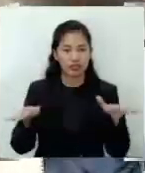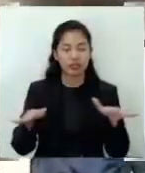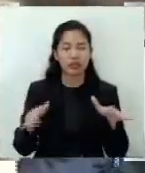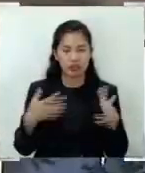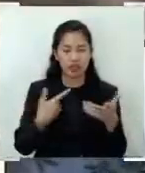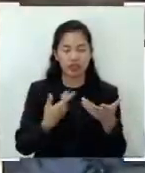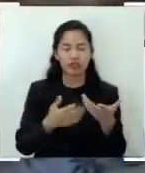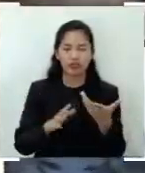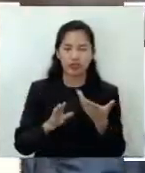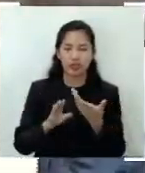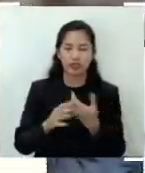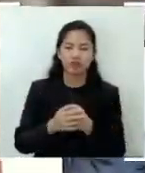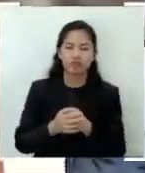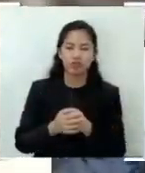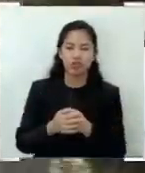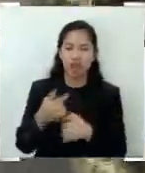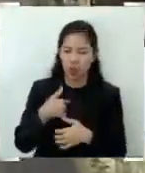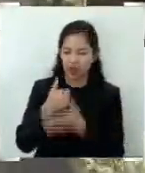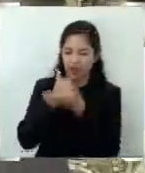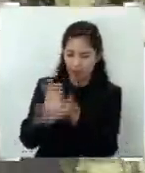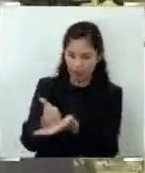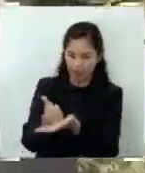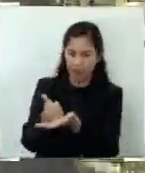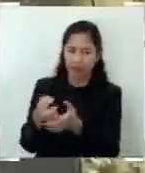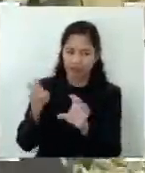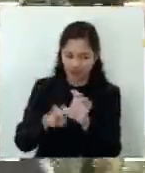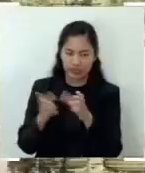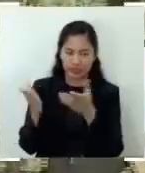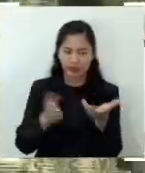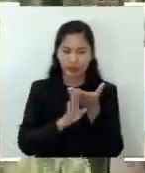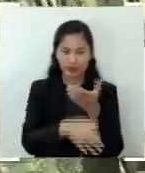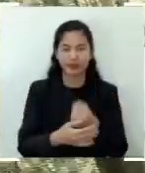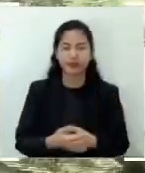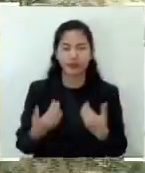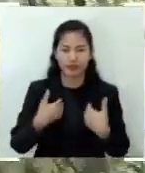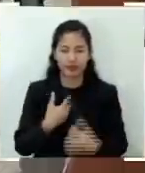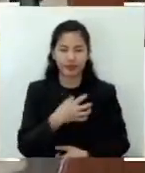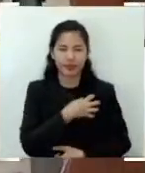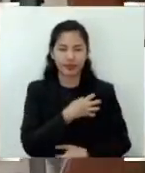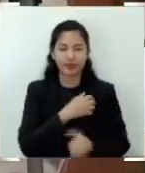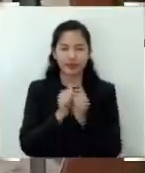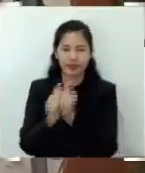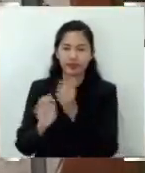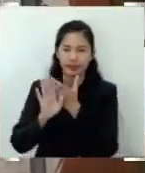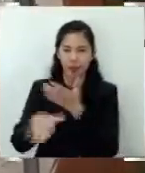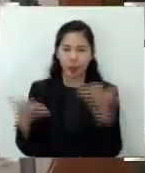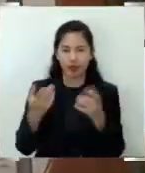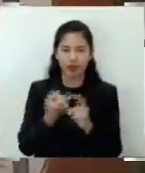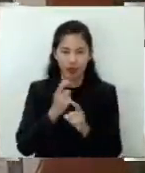sir, tutulungan namin kayo may sakay pabalik. Sinamahan sila ng mga pulis na mga sakay pabalik sa pinanggalingan. Ang ibang